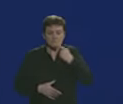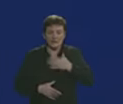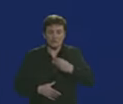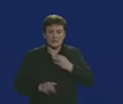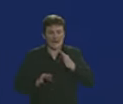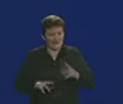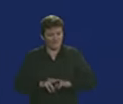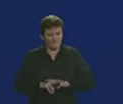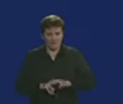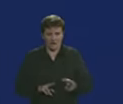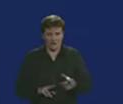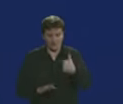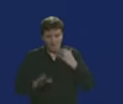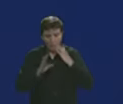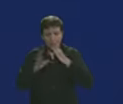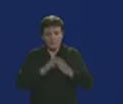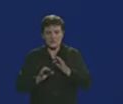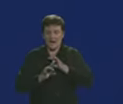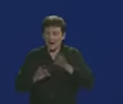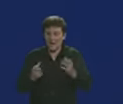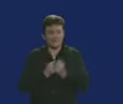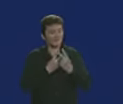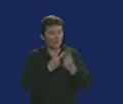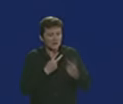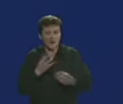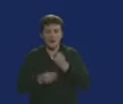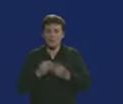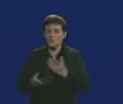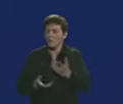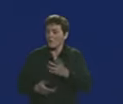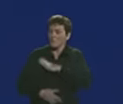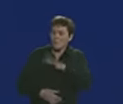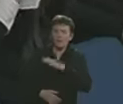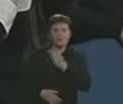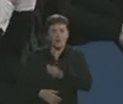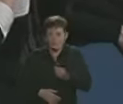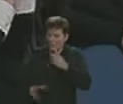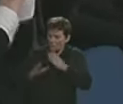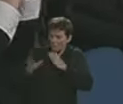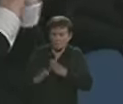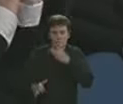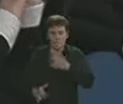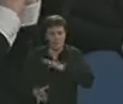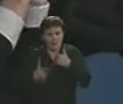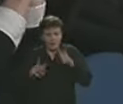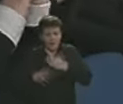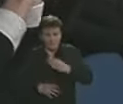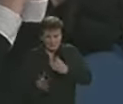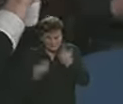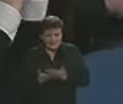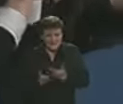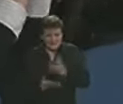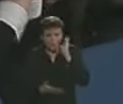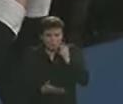français, incapables de communiquer avec les voisins ou avec l'enseignant de l'enfant qui se trouve à l'école. Ce n'est pas